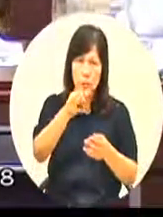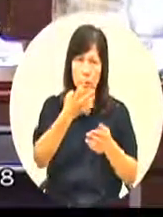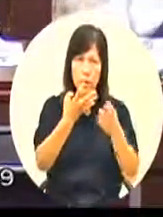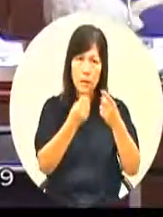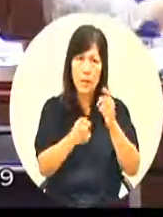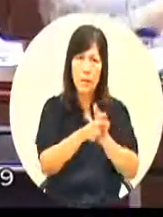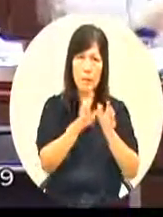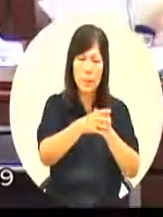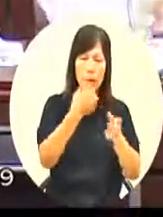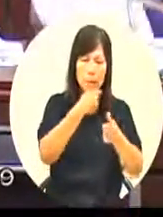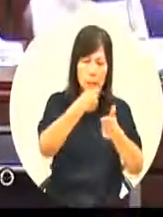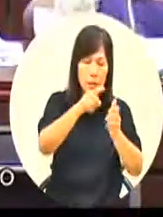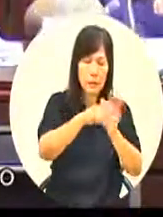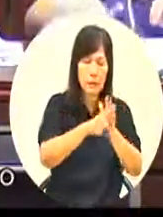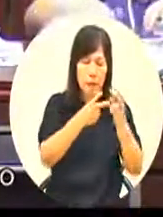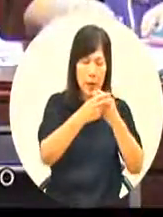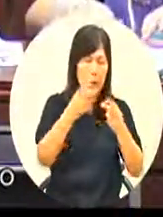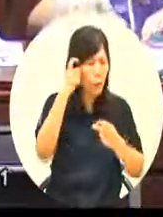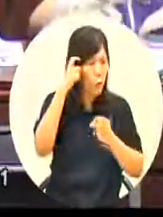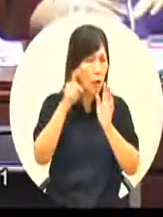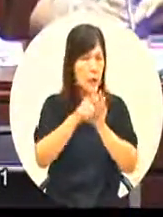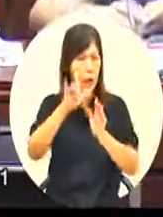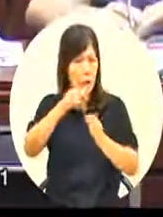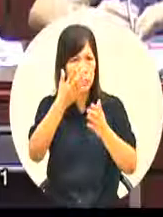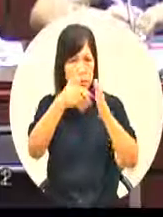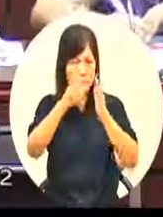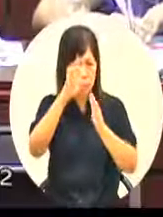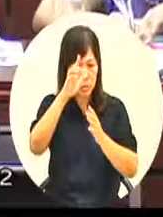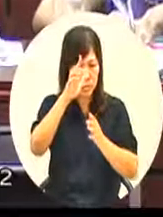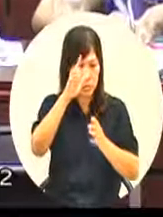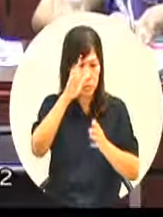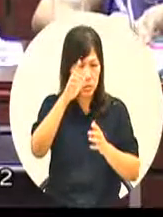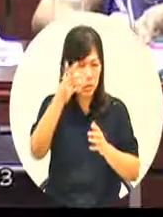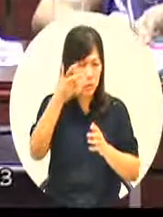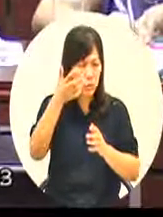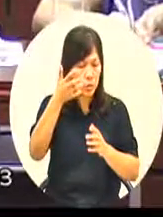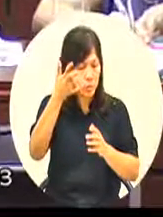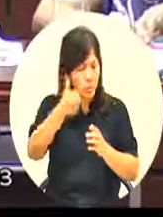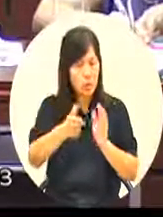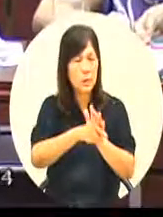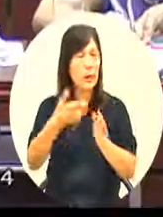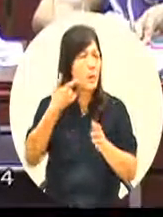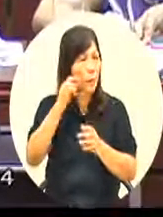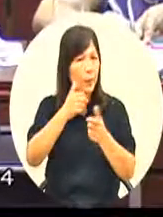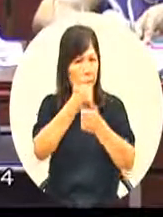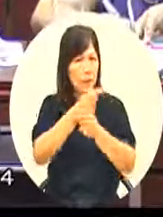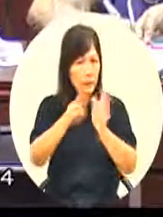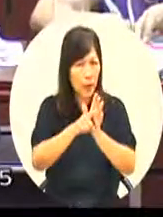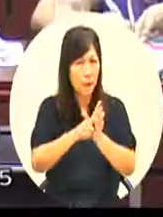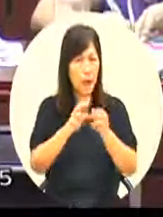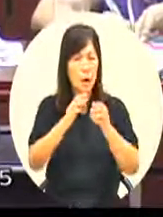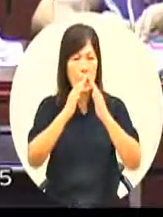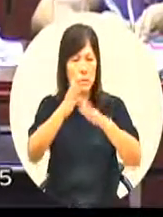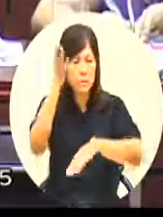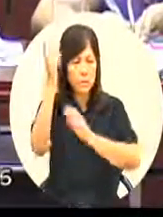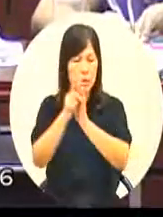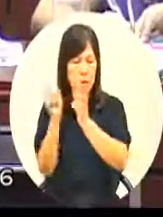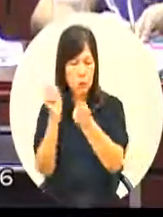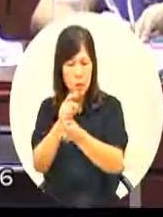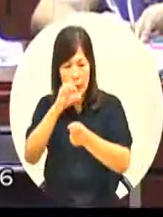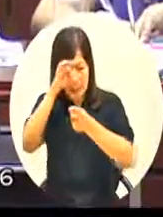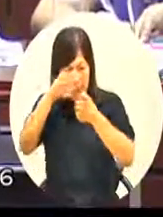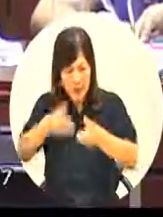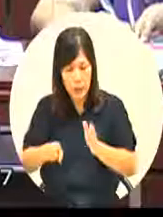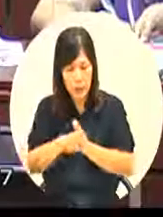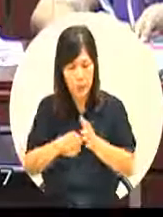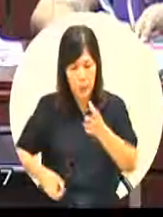标特别讲，老师、校长、学校的家长代表对于县市首长重视国民教育投资的